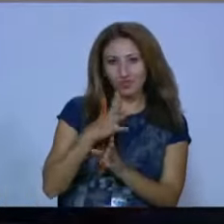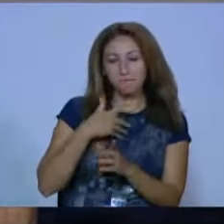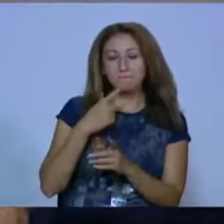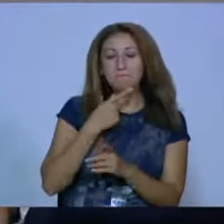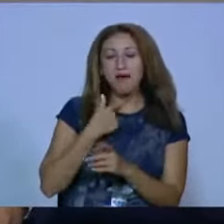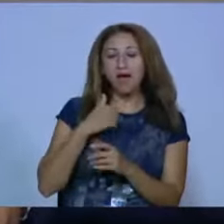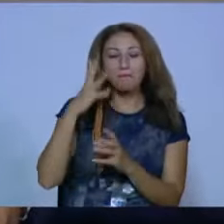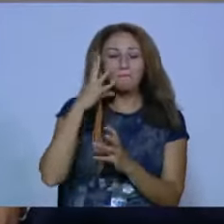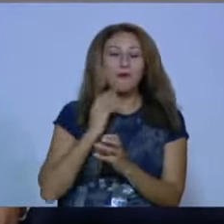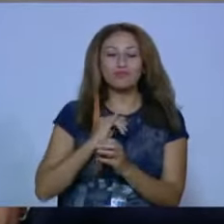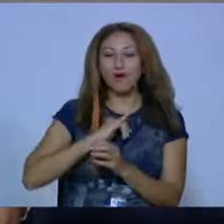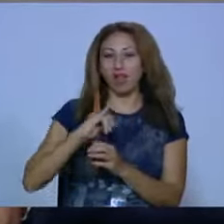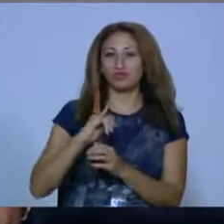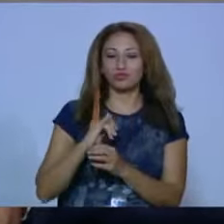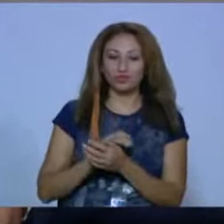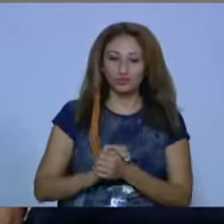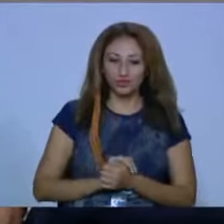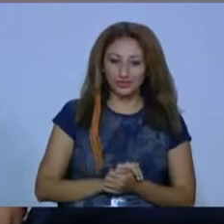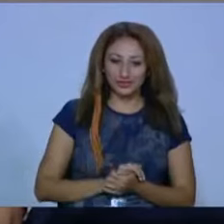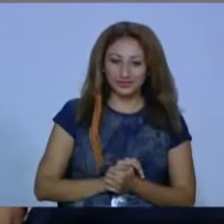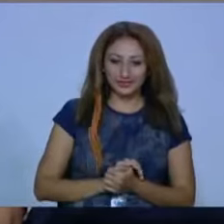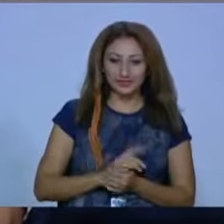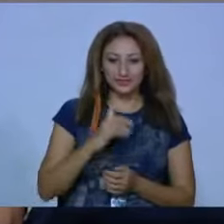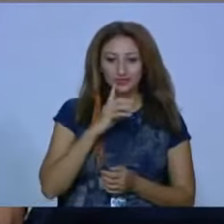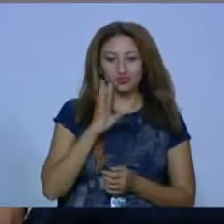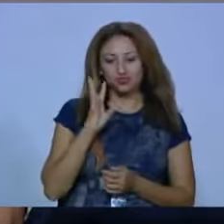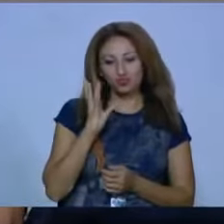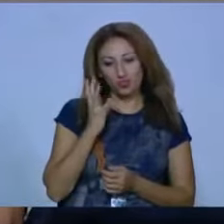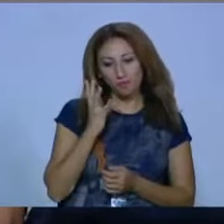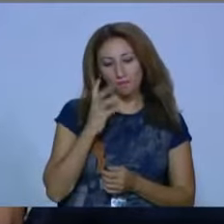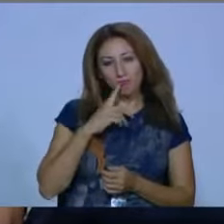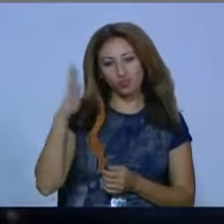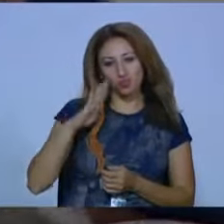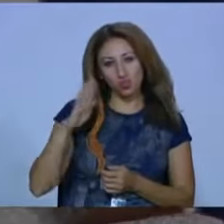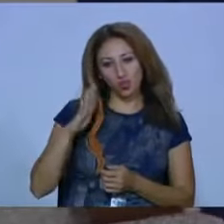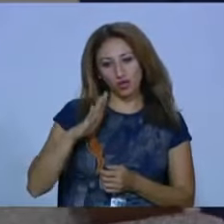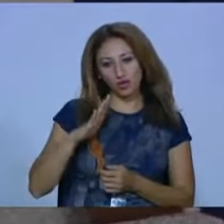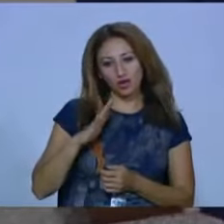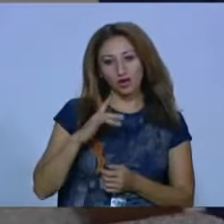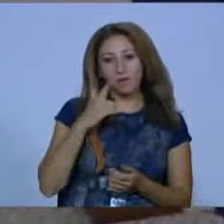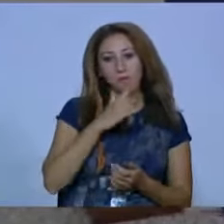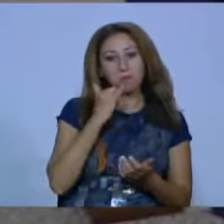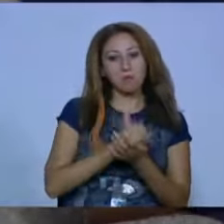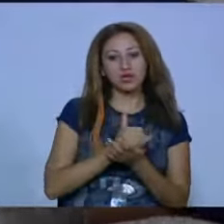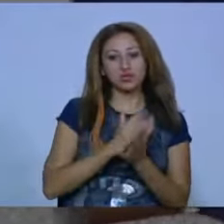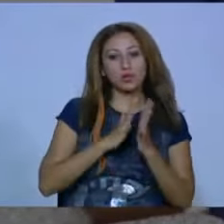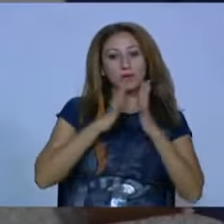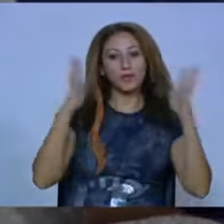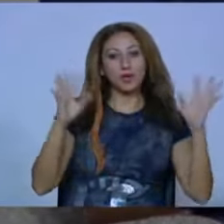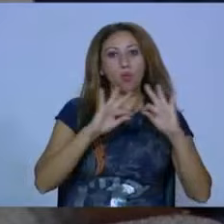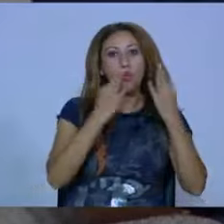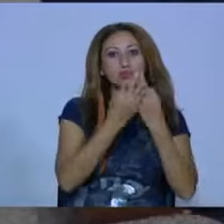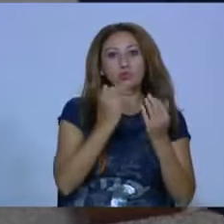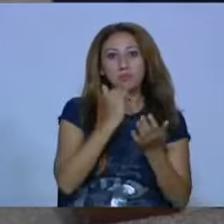علاء من هو لسه شاب مراهق شال مسؤولية كبيرة جدا، شال أسرة